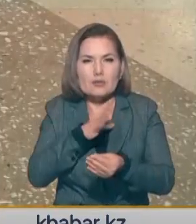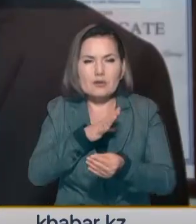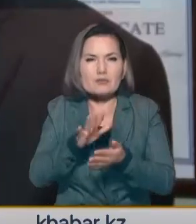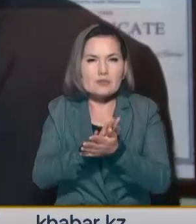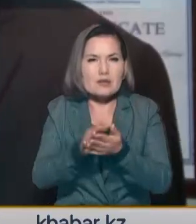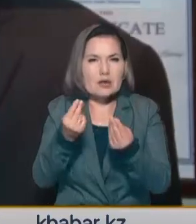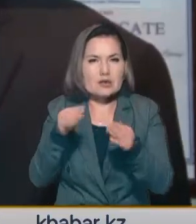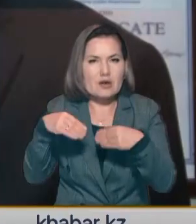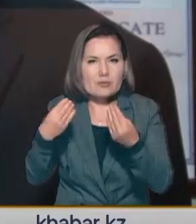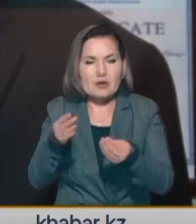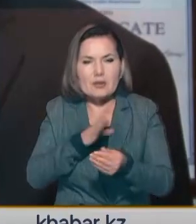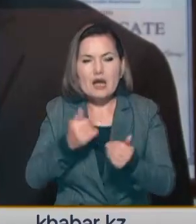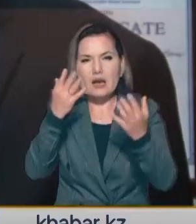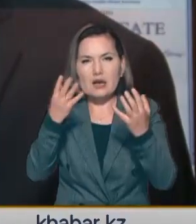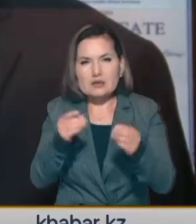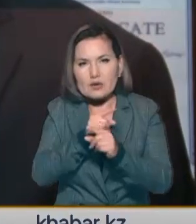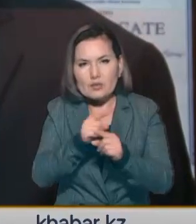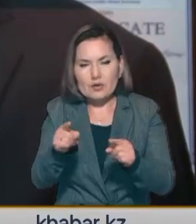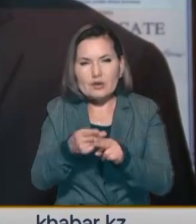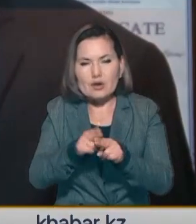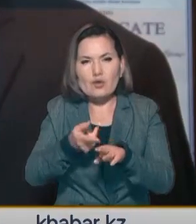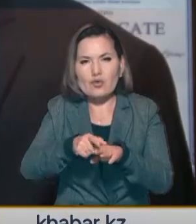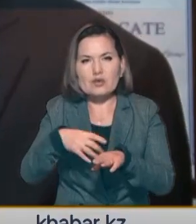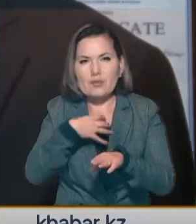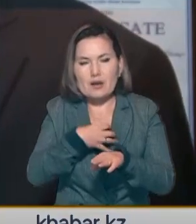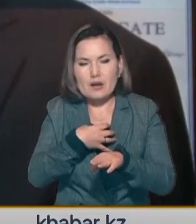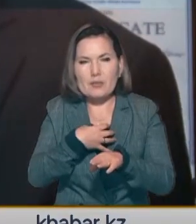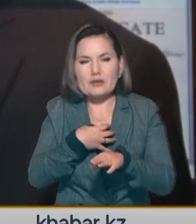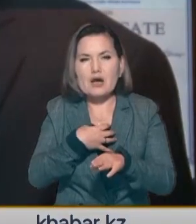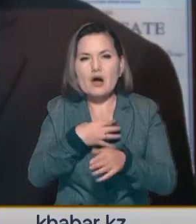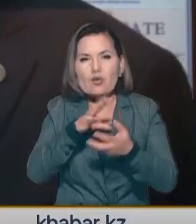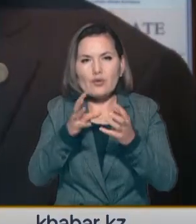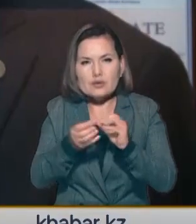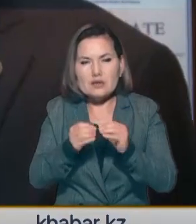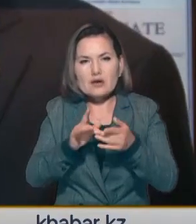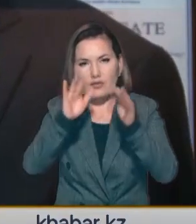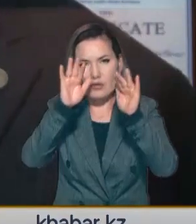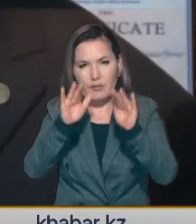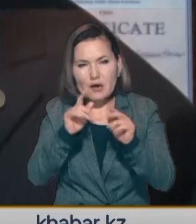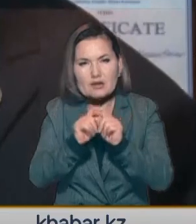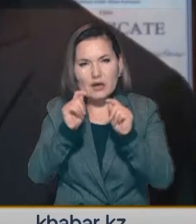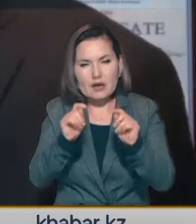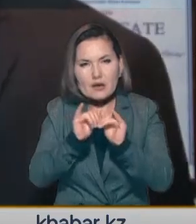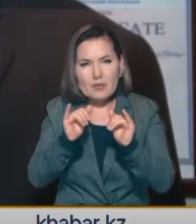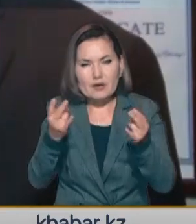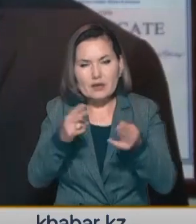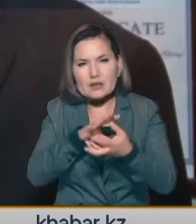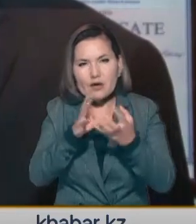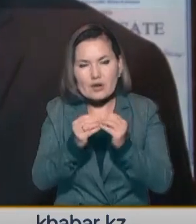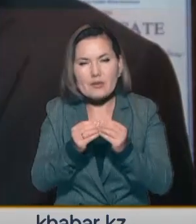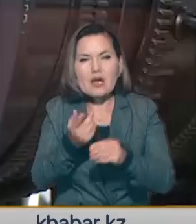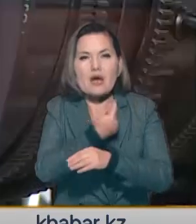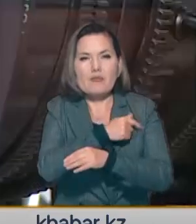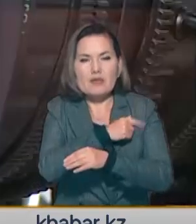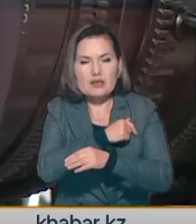көрсетілген. Қазіргі кезде өте өзекті болып отырған искусственный интеллект дейміз, и инклюзия, әрине